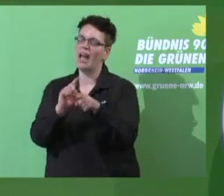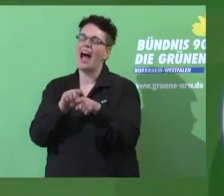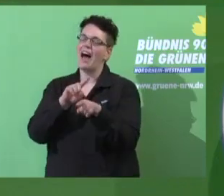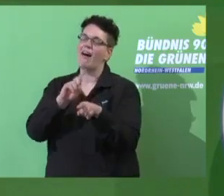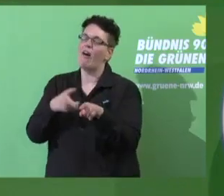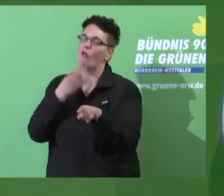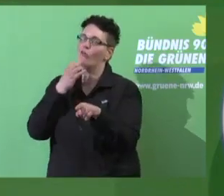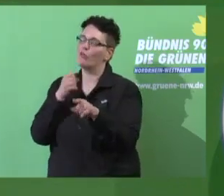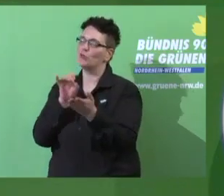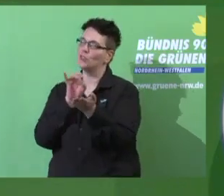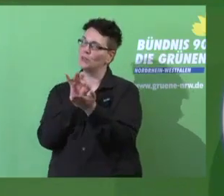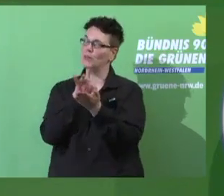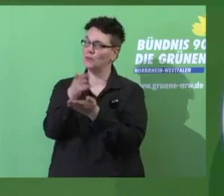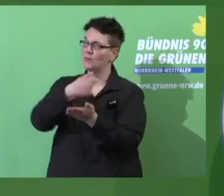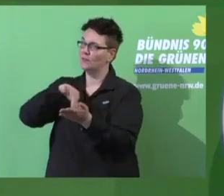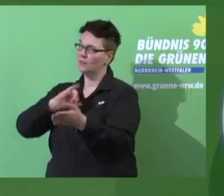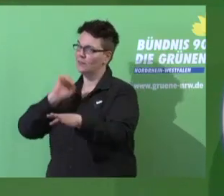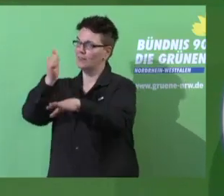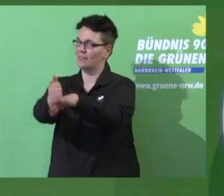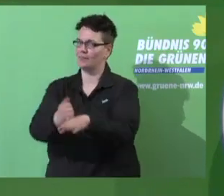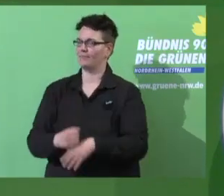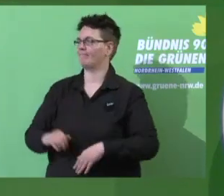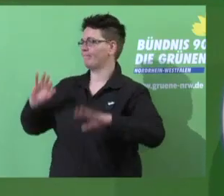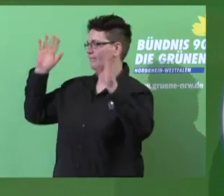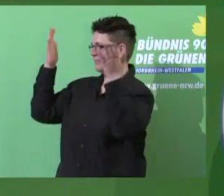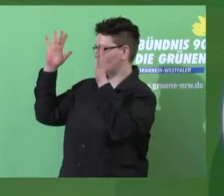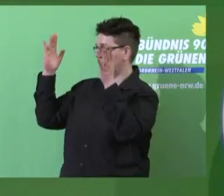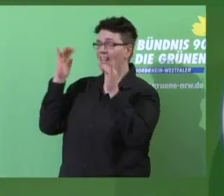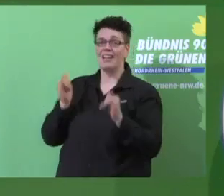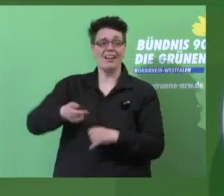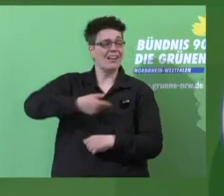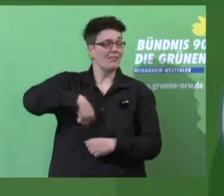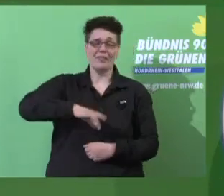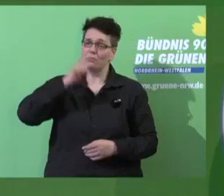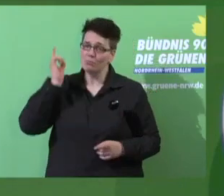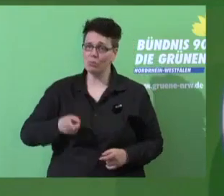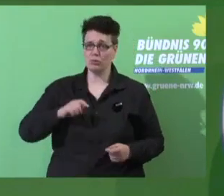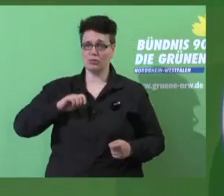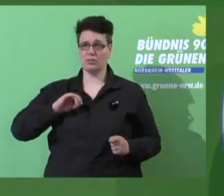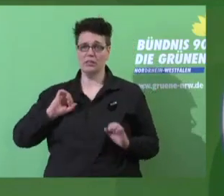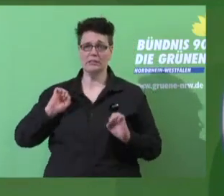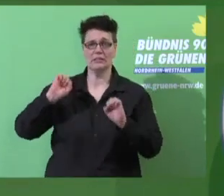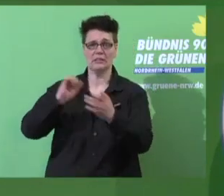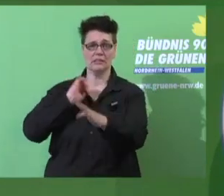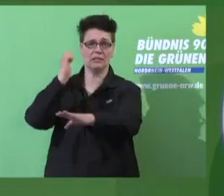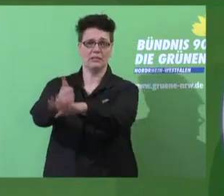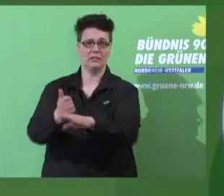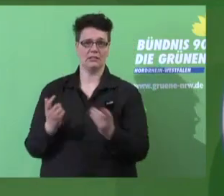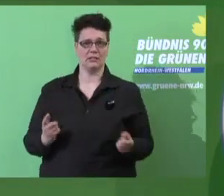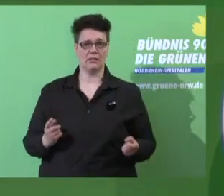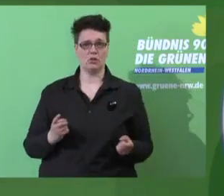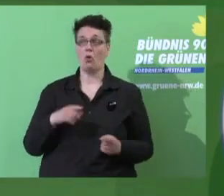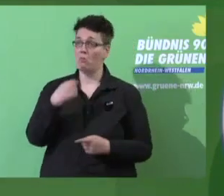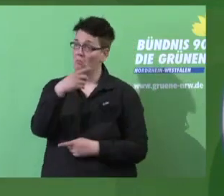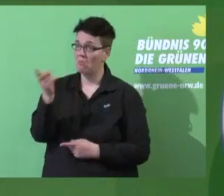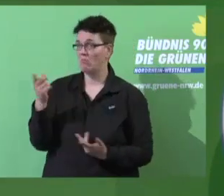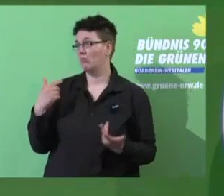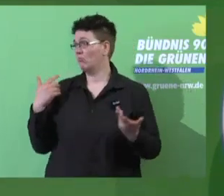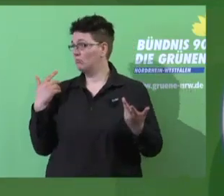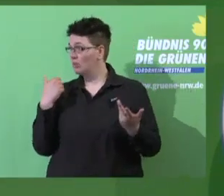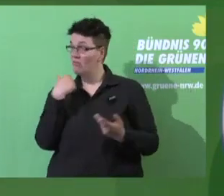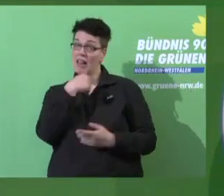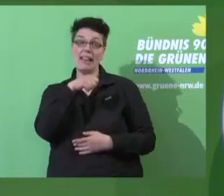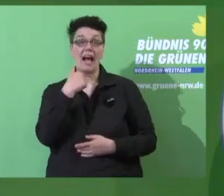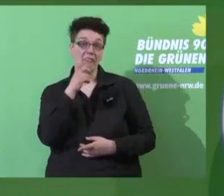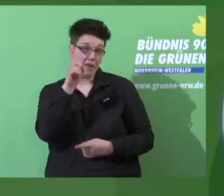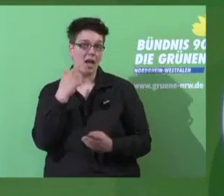Das müssen wir ändern. Ich meine, wenn ihr uns da irgendwie helft und wenn euch langweilig ist im Herbst diesen Jahres, was ich mir nicht vorstellen kann, wir haben ja